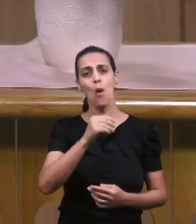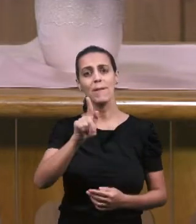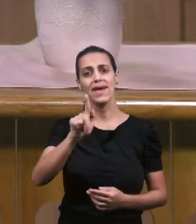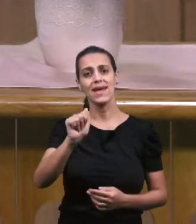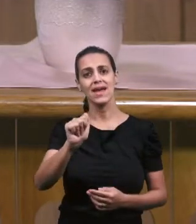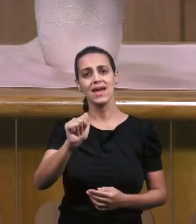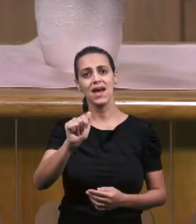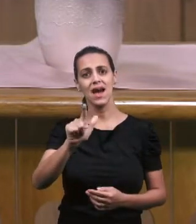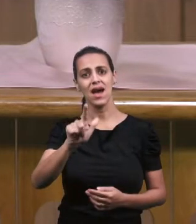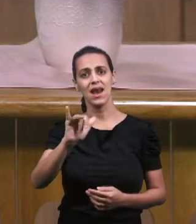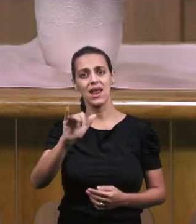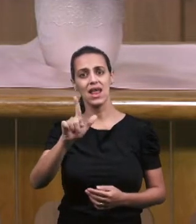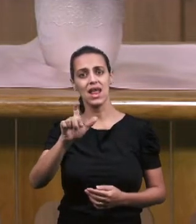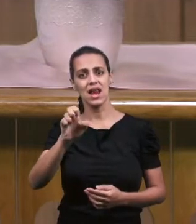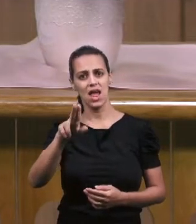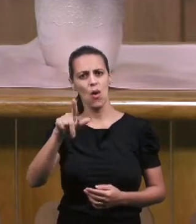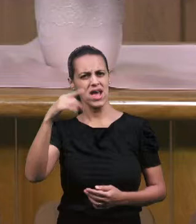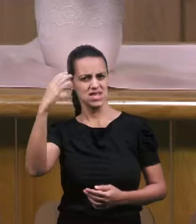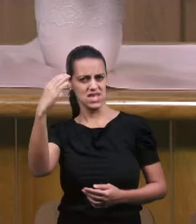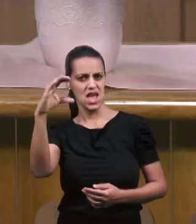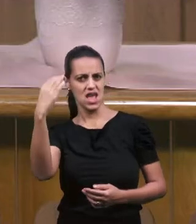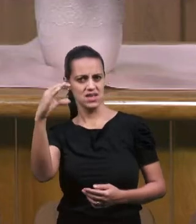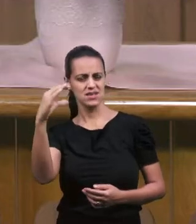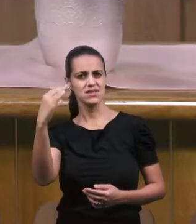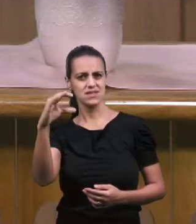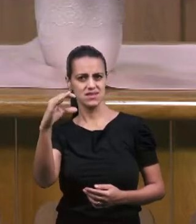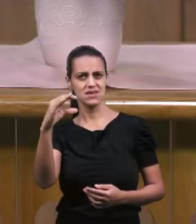Donc, euh,